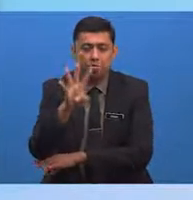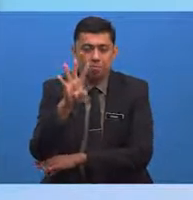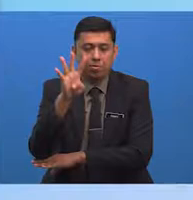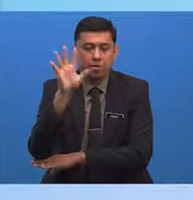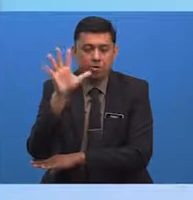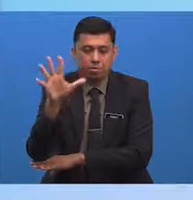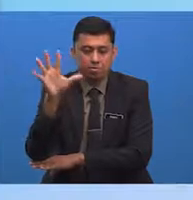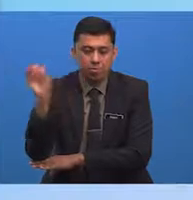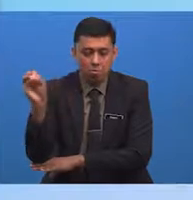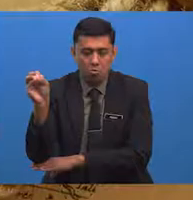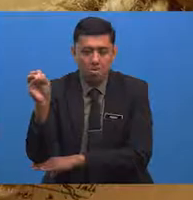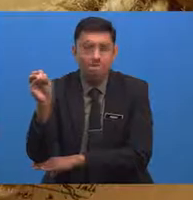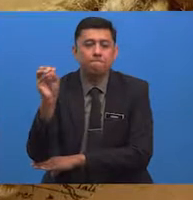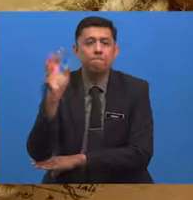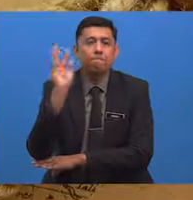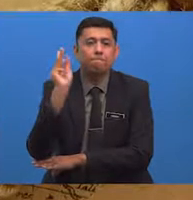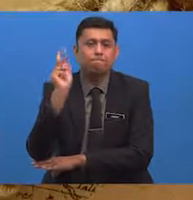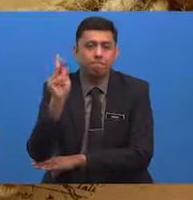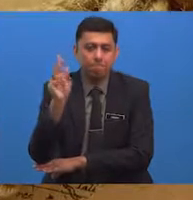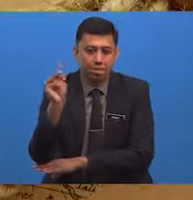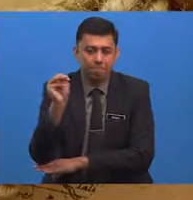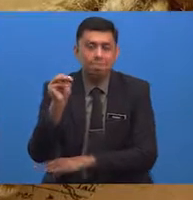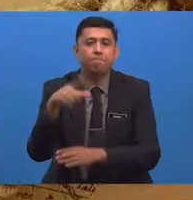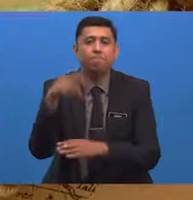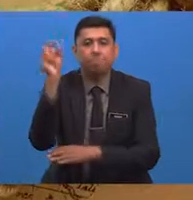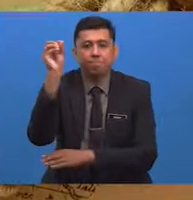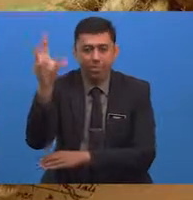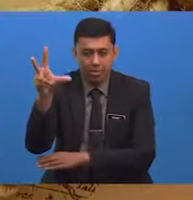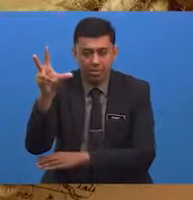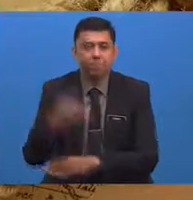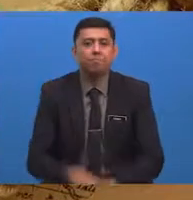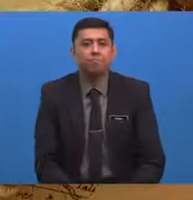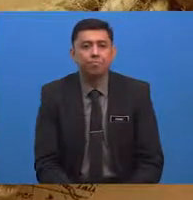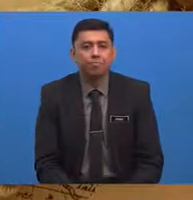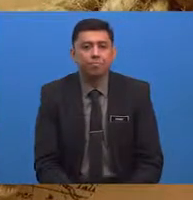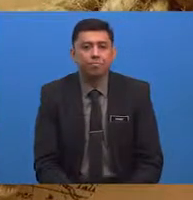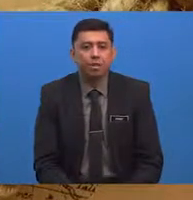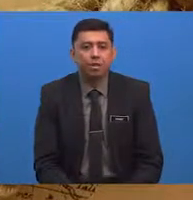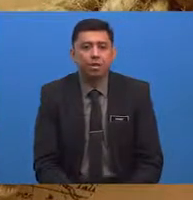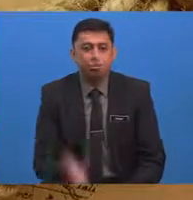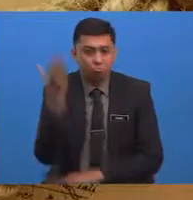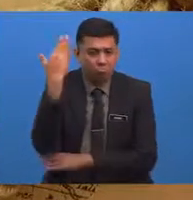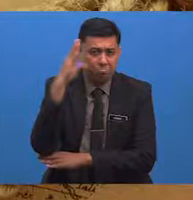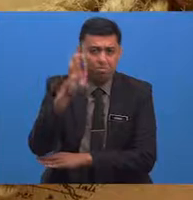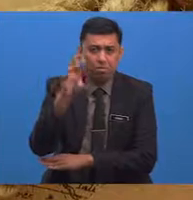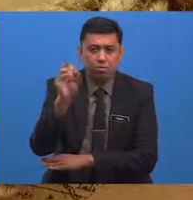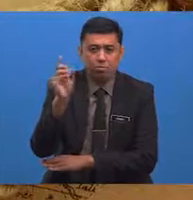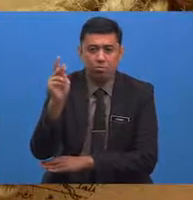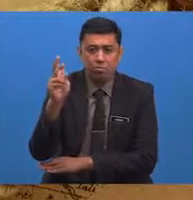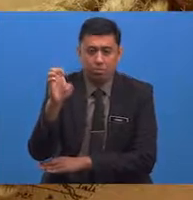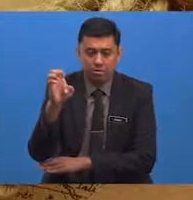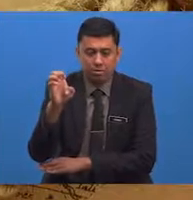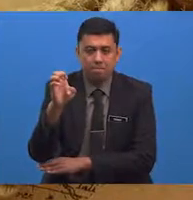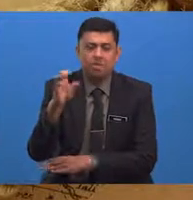124,450 km persegi. Keluasan Sarawak sebelum peluasan kuasa dinasti Brooke adalah berbeza. Ini